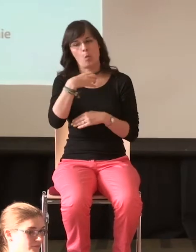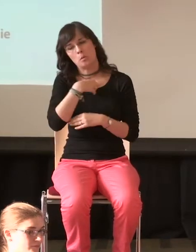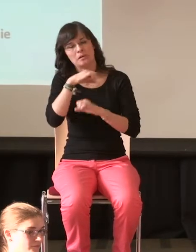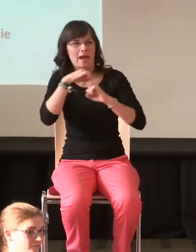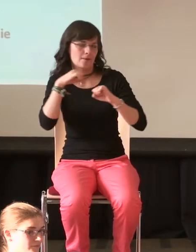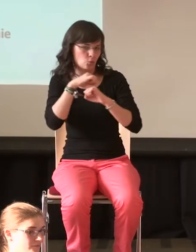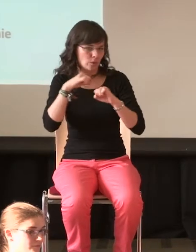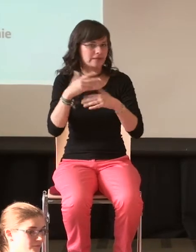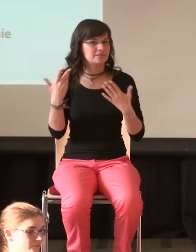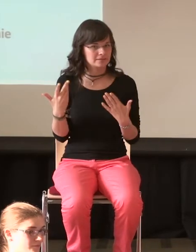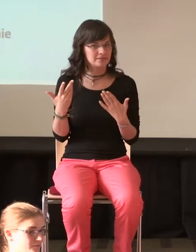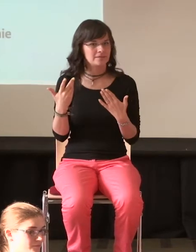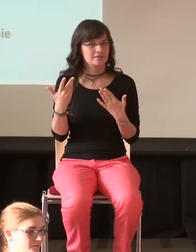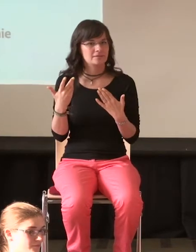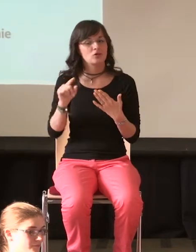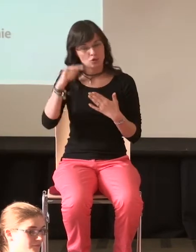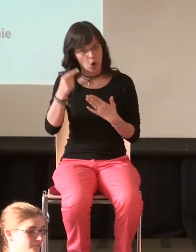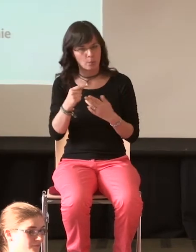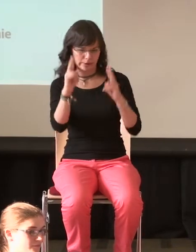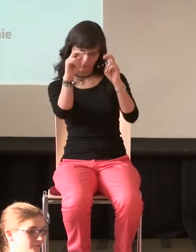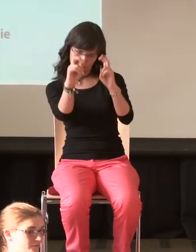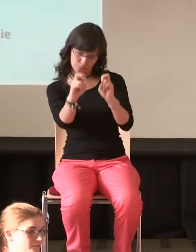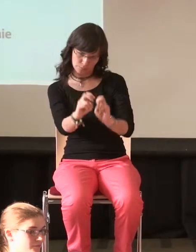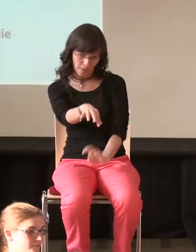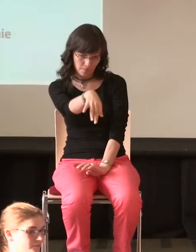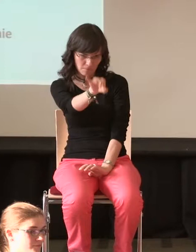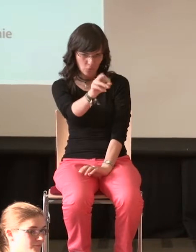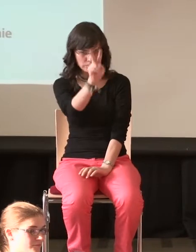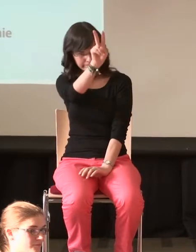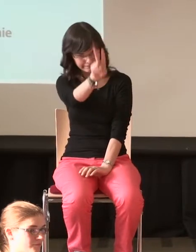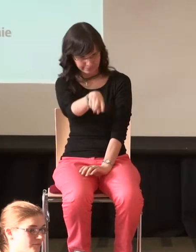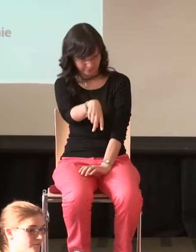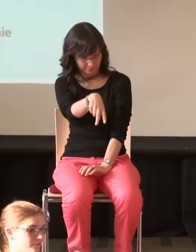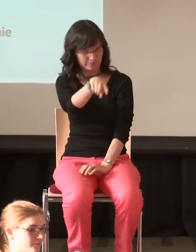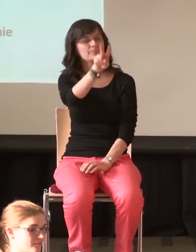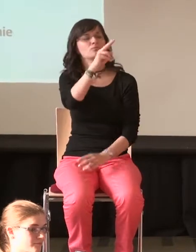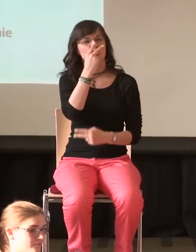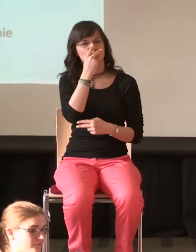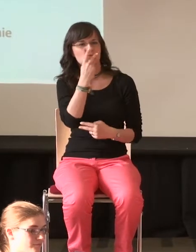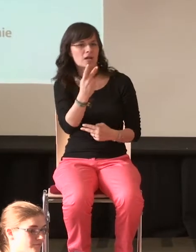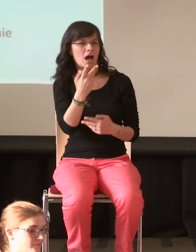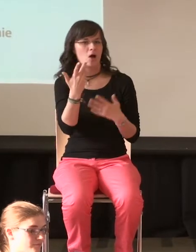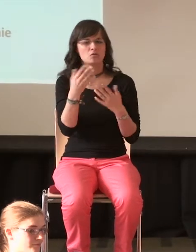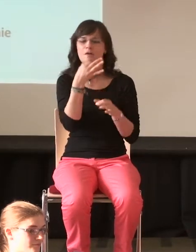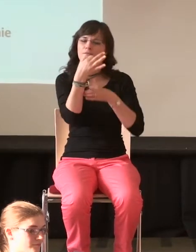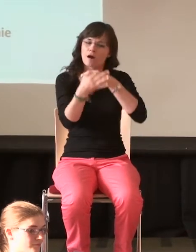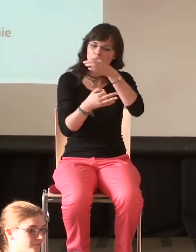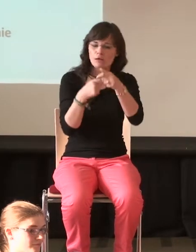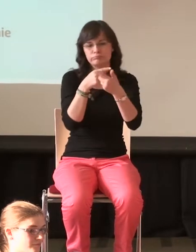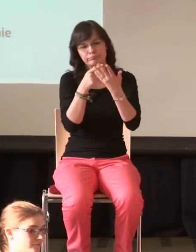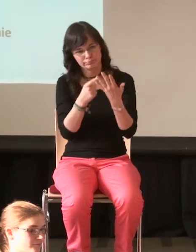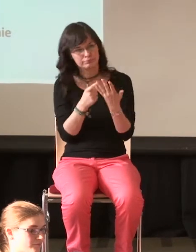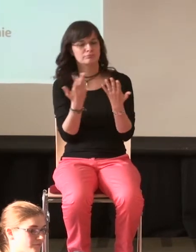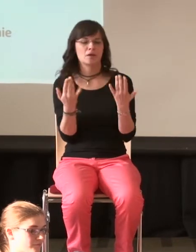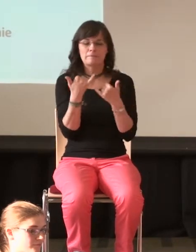macht dann noch mal einen Befund und schaut genau nach einer Befragung natürlich auch des